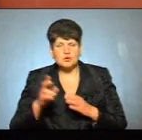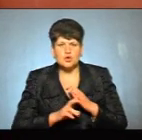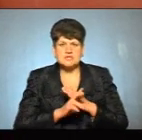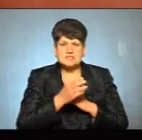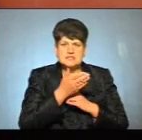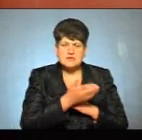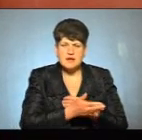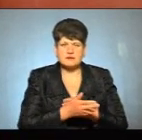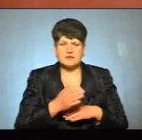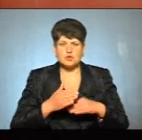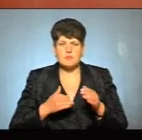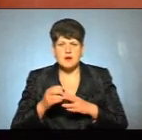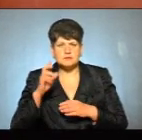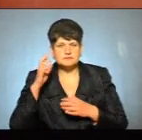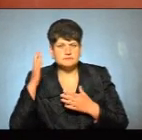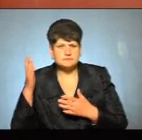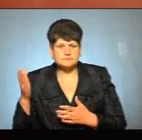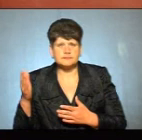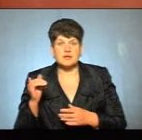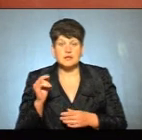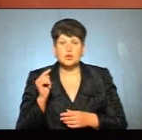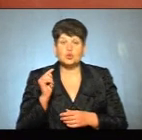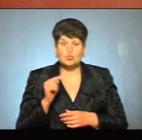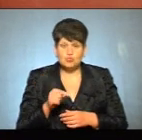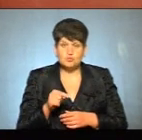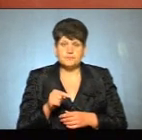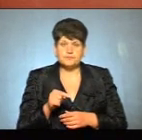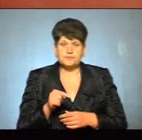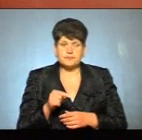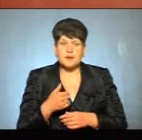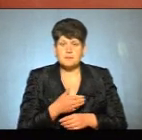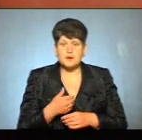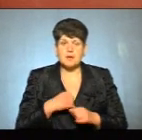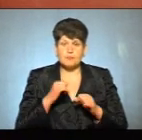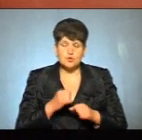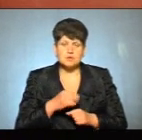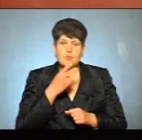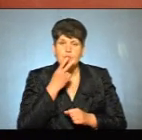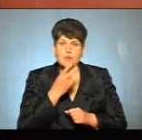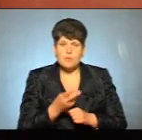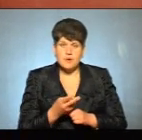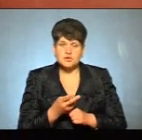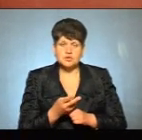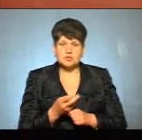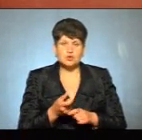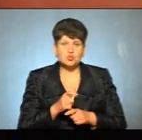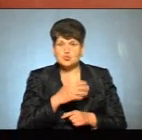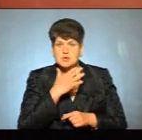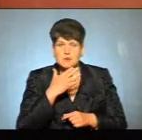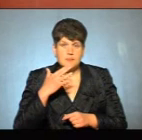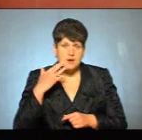до церковної практики. І тому ми можемо побачити дуже